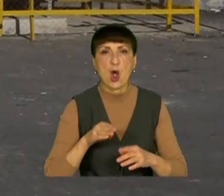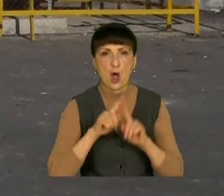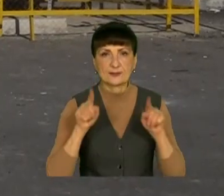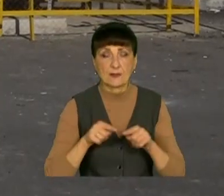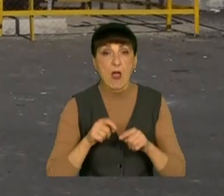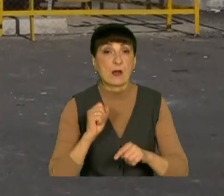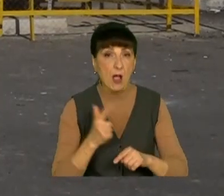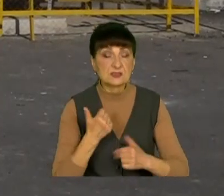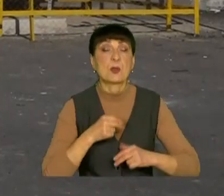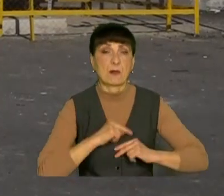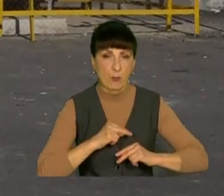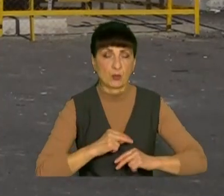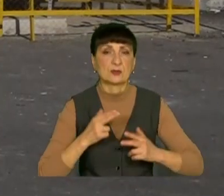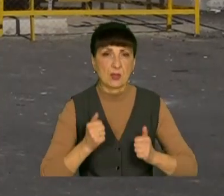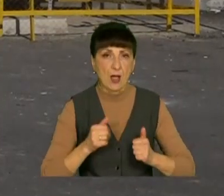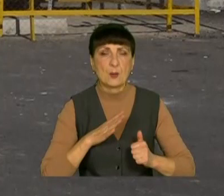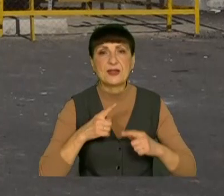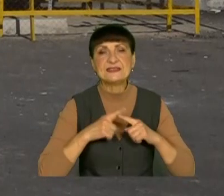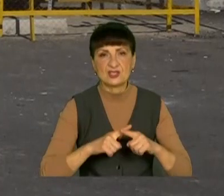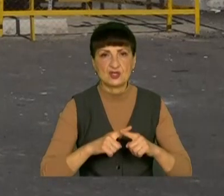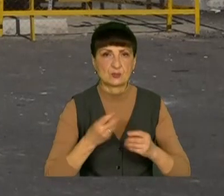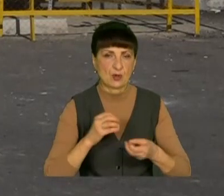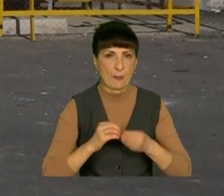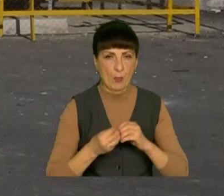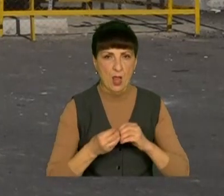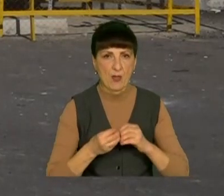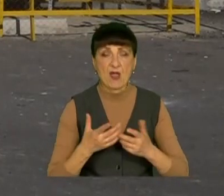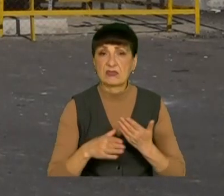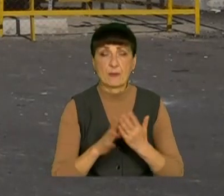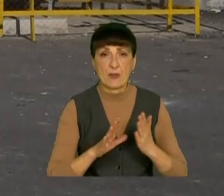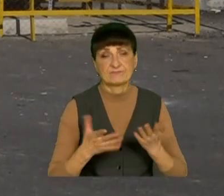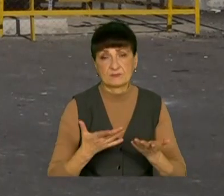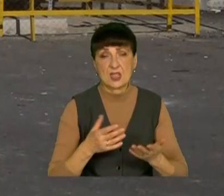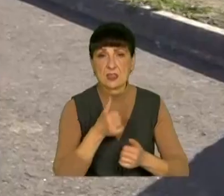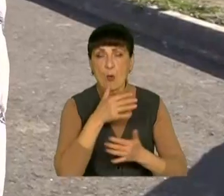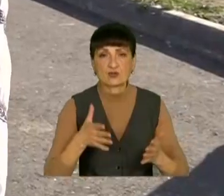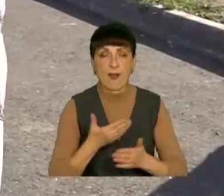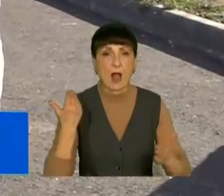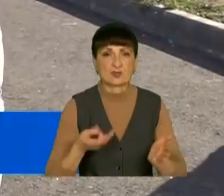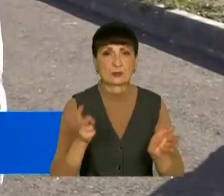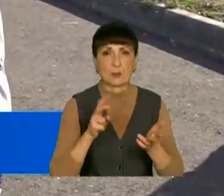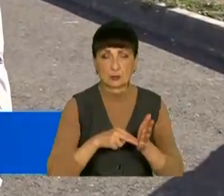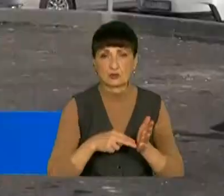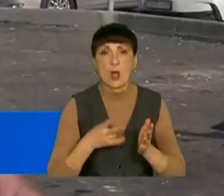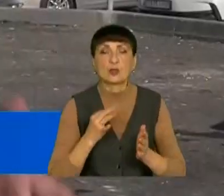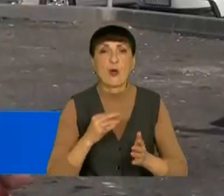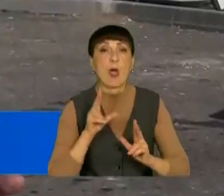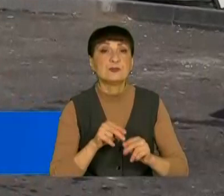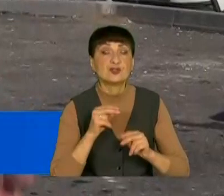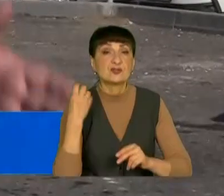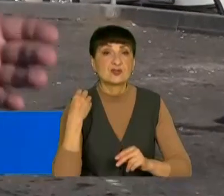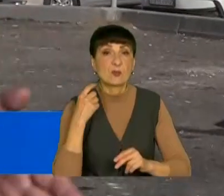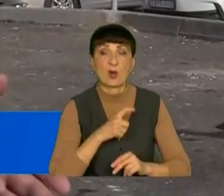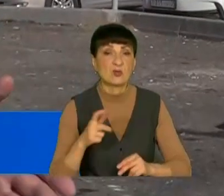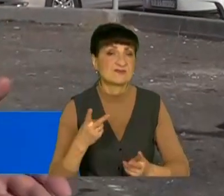вы видите, работы ведутся. Были технические факторы, которые не позволяли подключить дом раньше. Впрочем, обещания чиновников новоселы